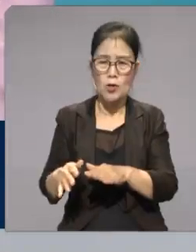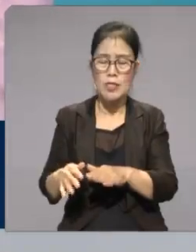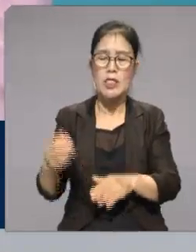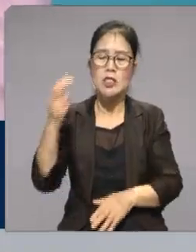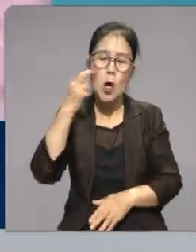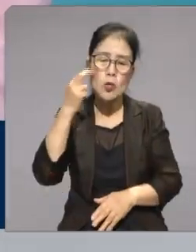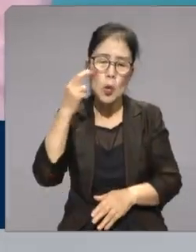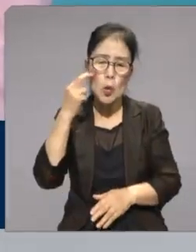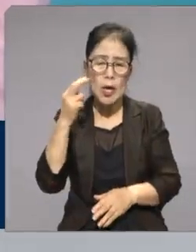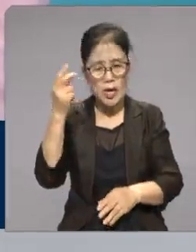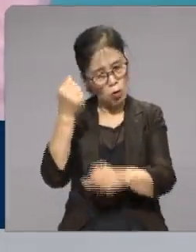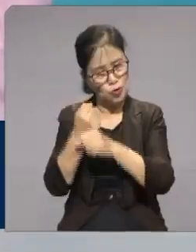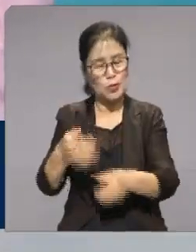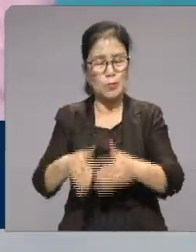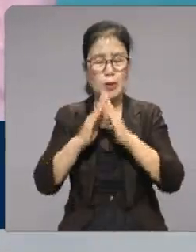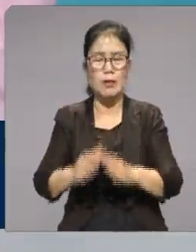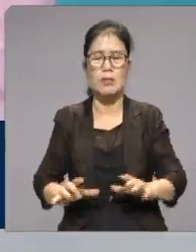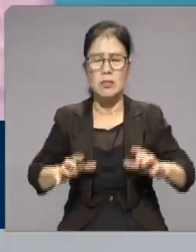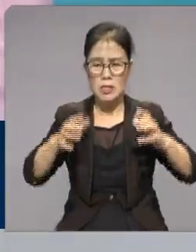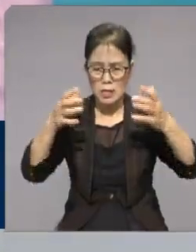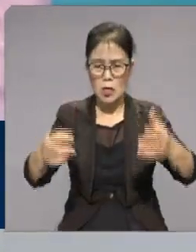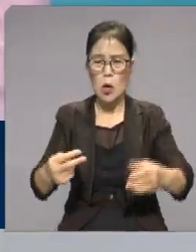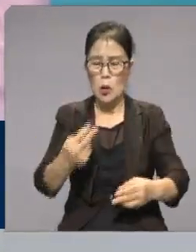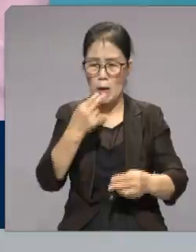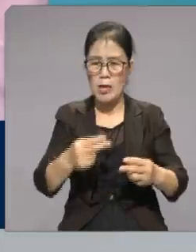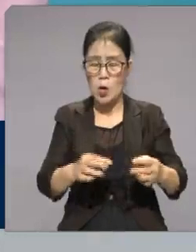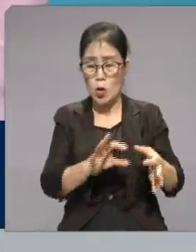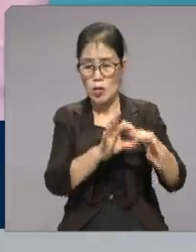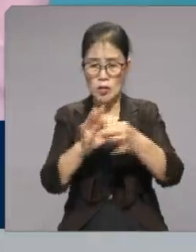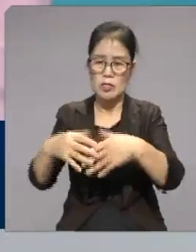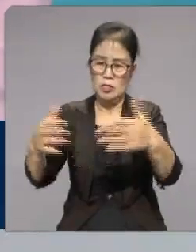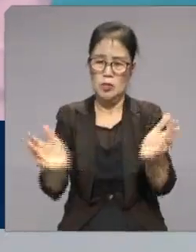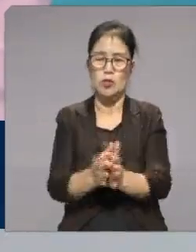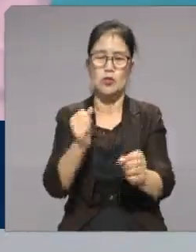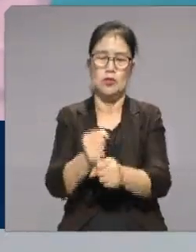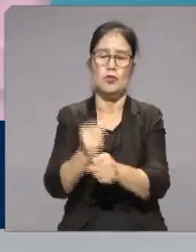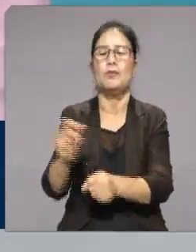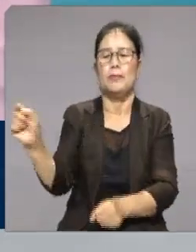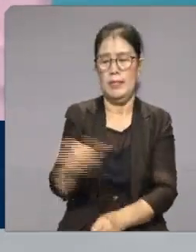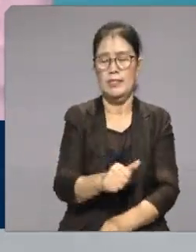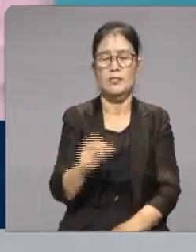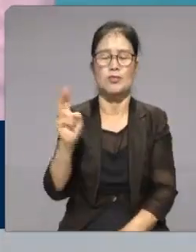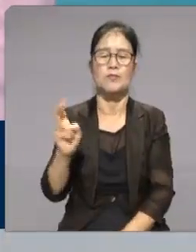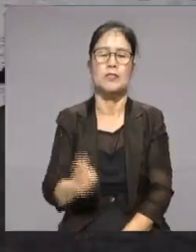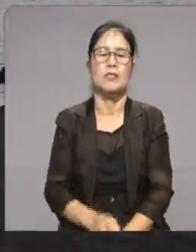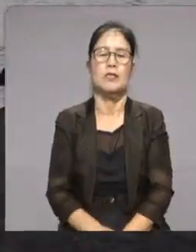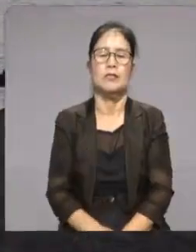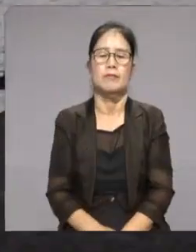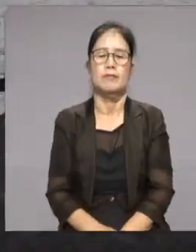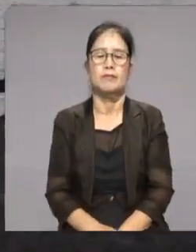송도에 둥지를 튼 이유인데요. 블루 바이오 클러스터 조성도 빨라질 전망입니다. 김대희 기자입니다.